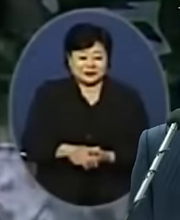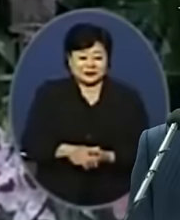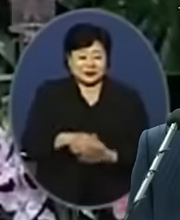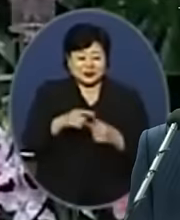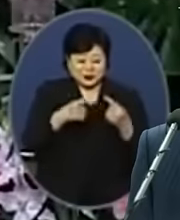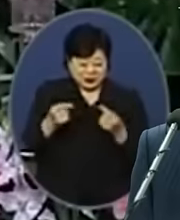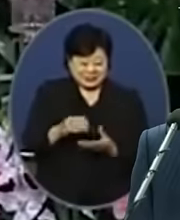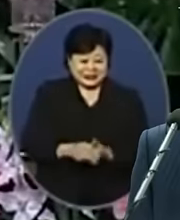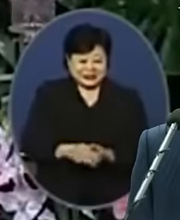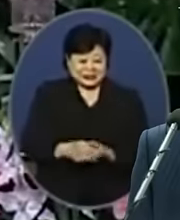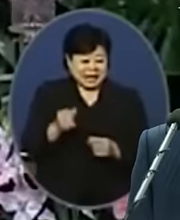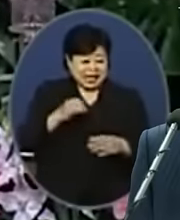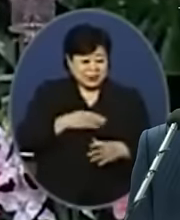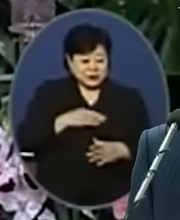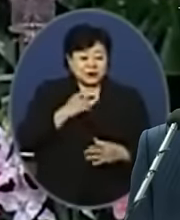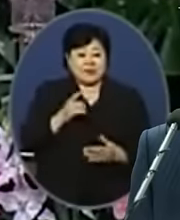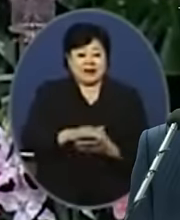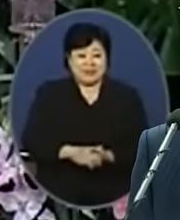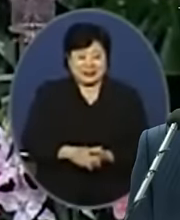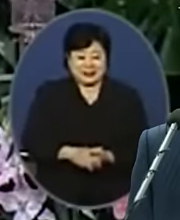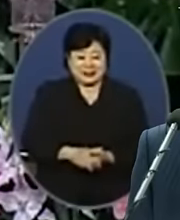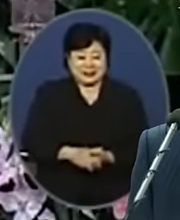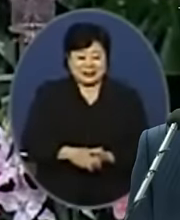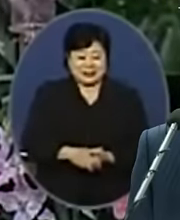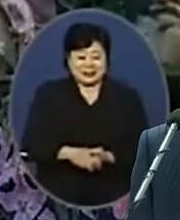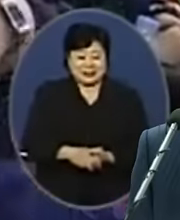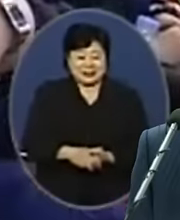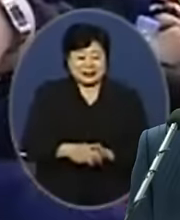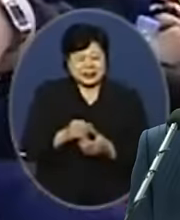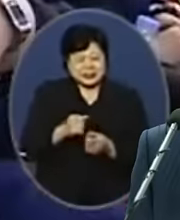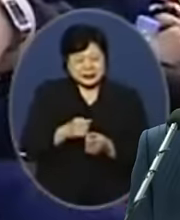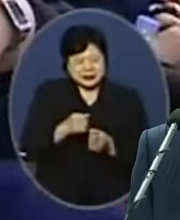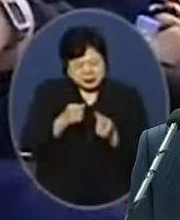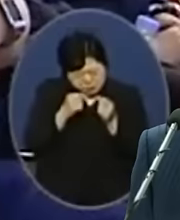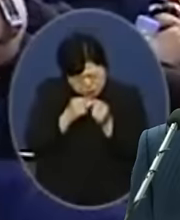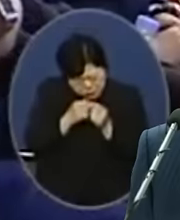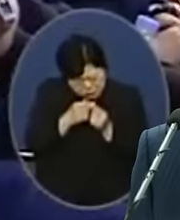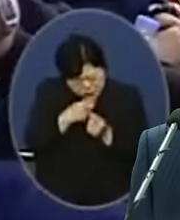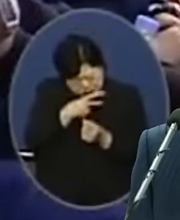한번 따라 말씀했어요. 깜짝 놀랄 말입니다. 새우 잠을 자더라도